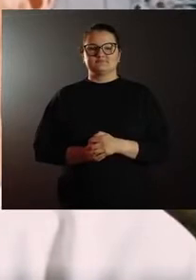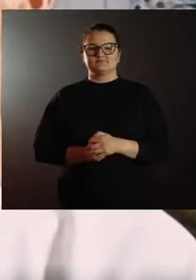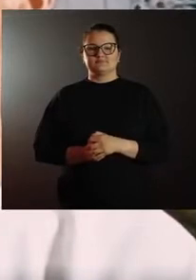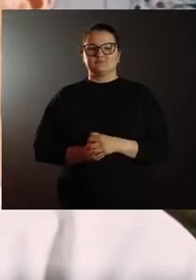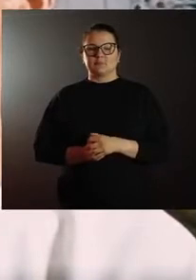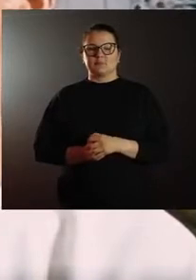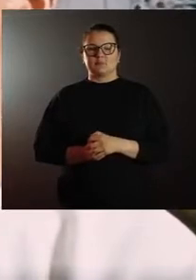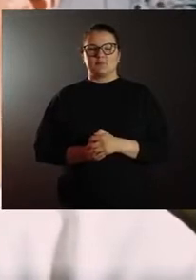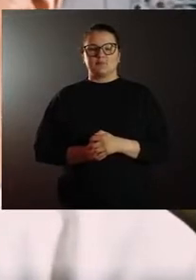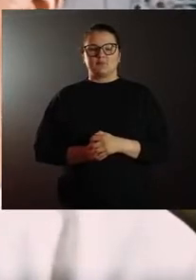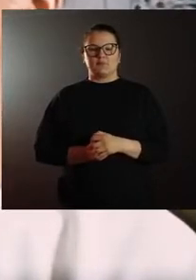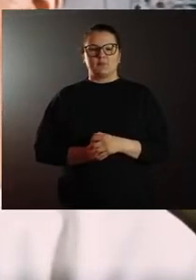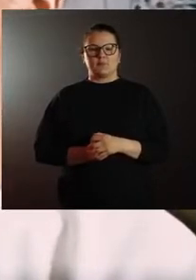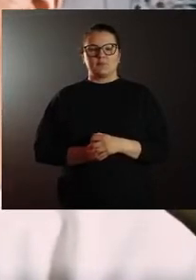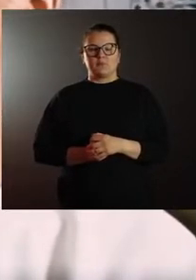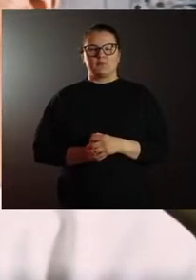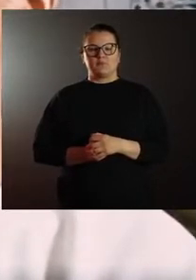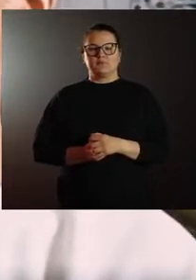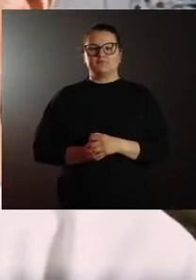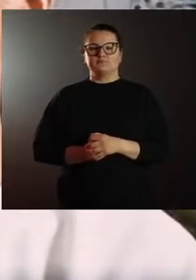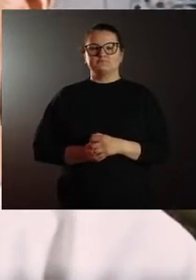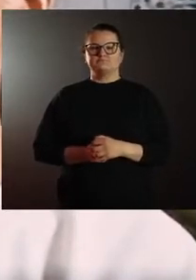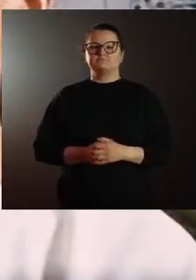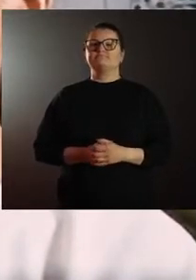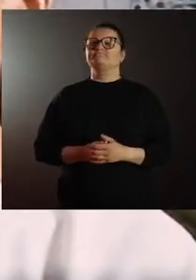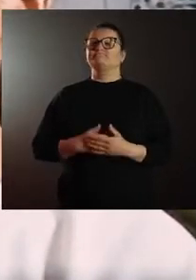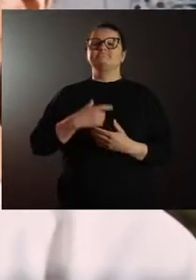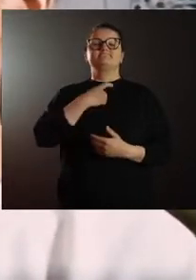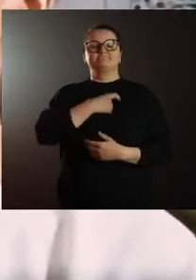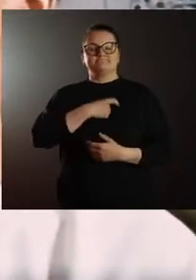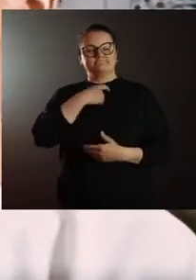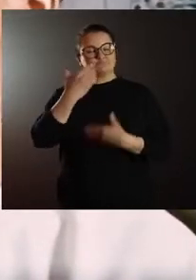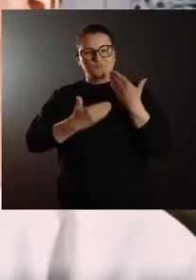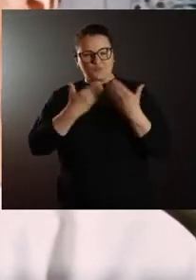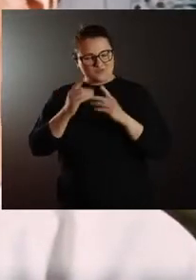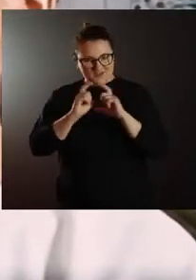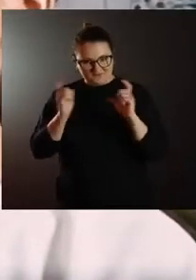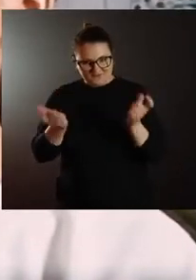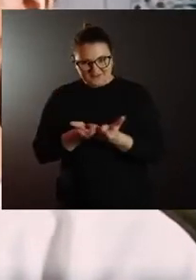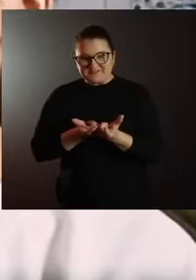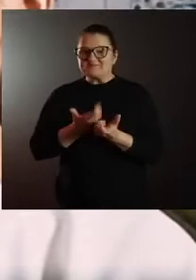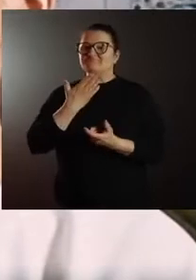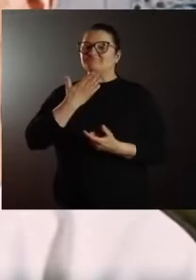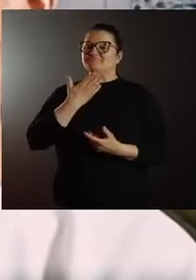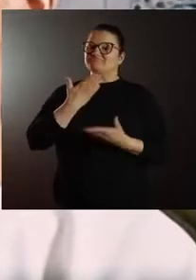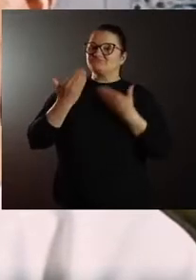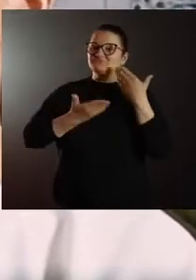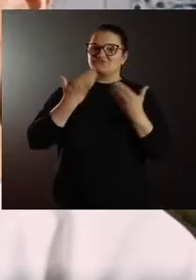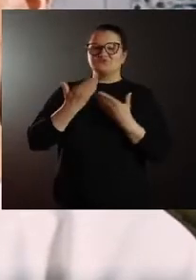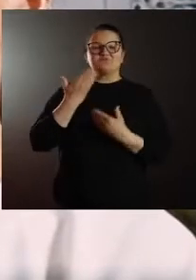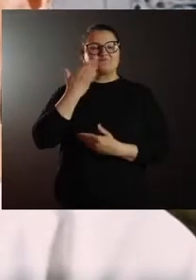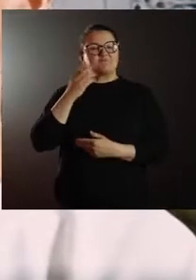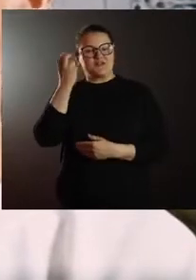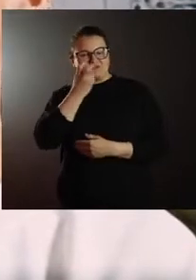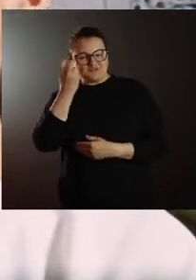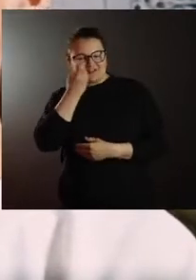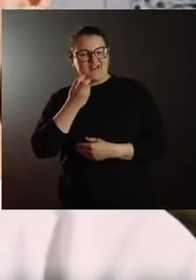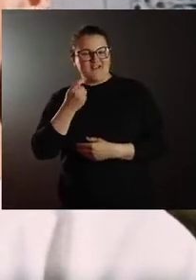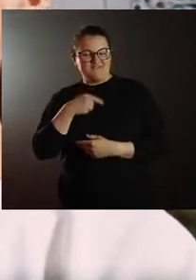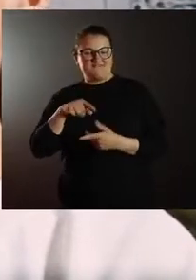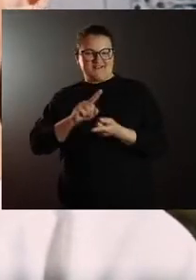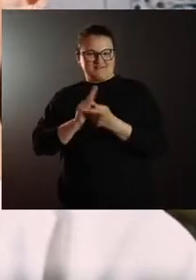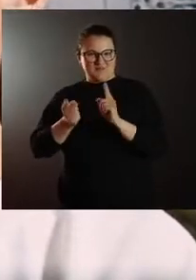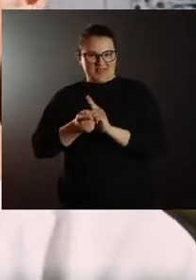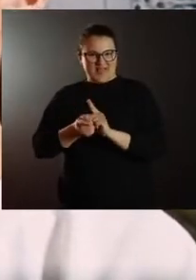niepełnosprawnością ruchową ale też dla osób starszych właśnie chcemy żeby taki